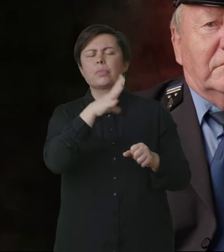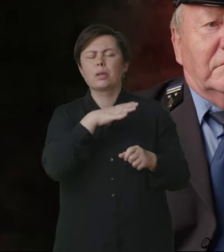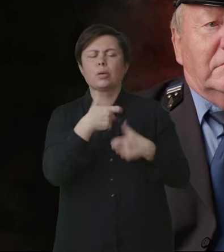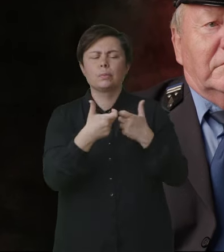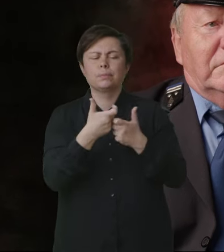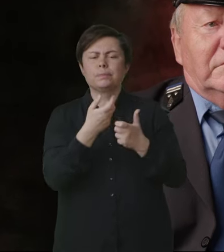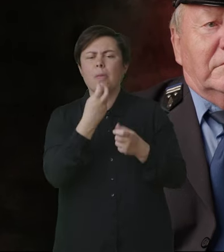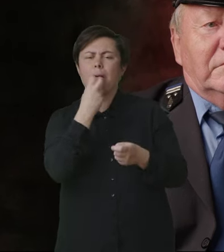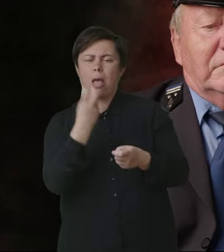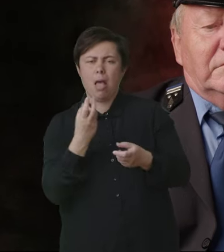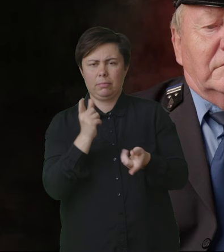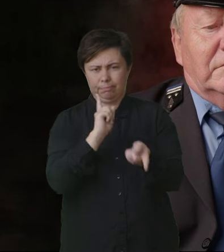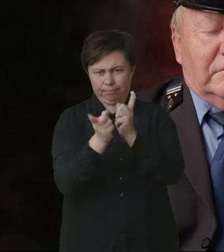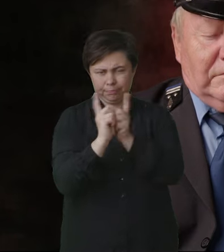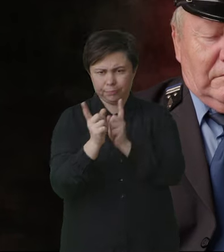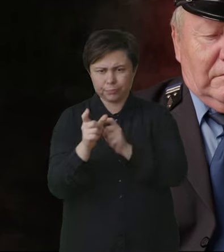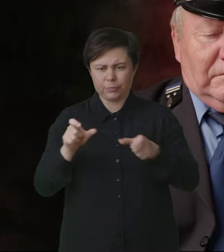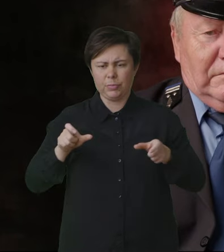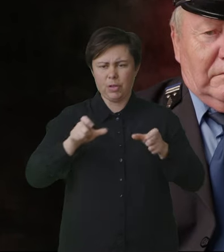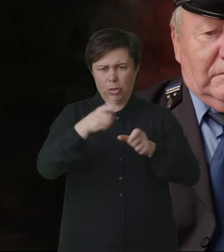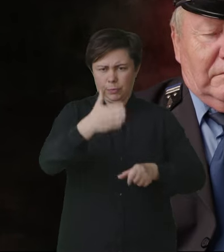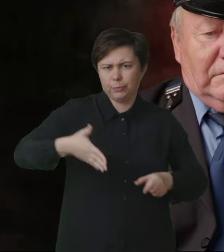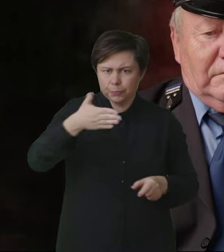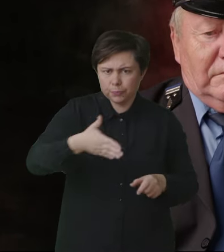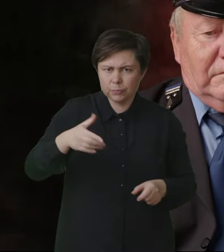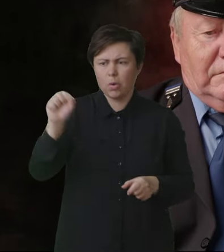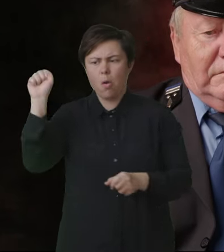przeprowadzali elektryfikację linii kolejowej